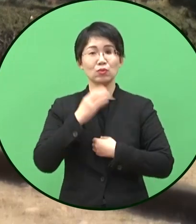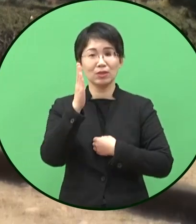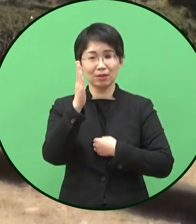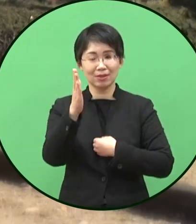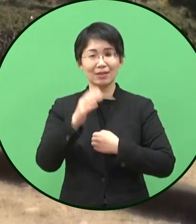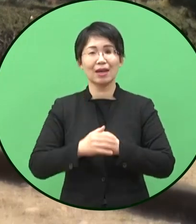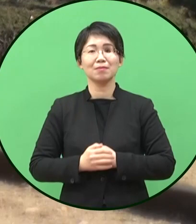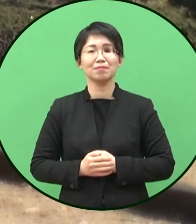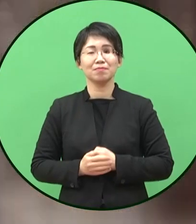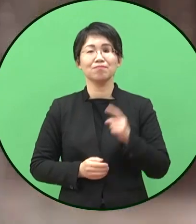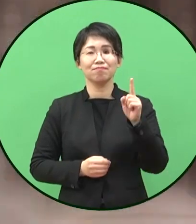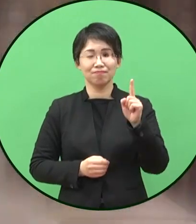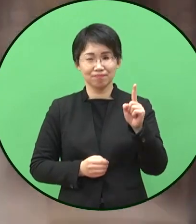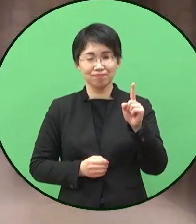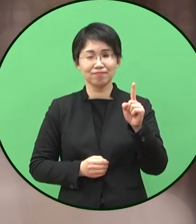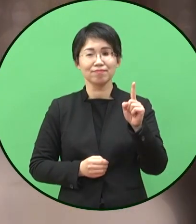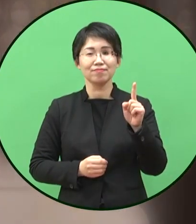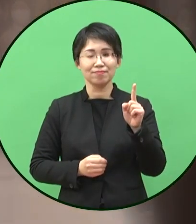ください。